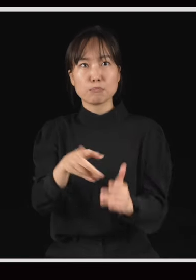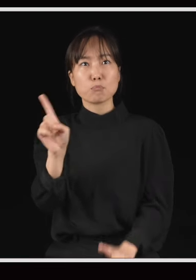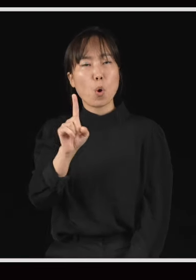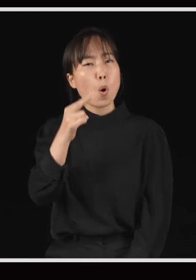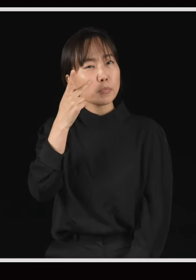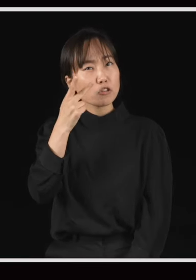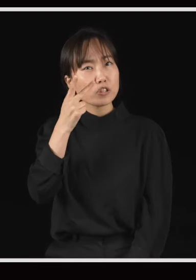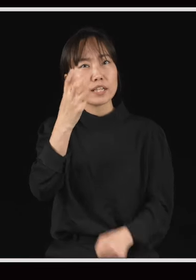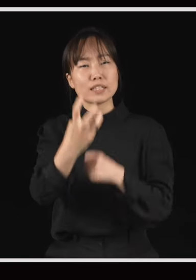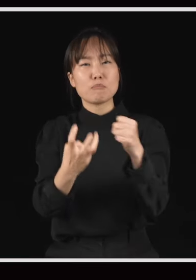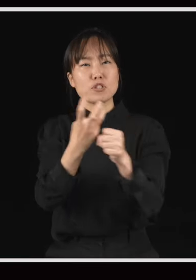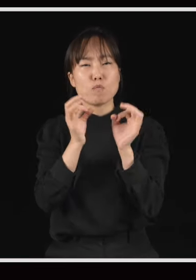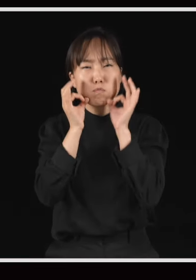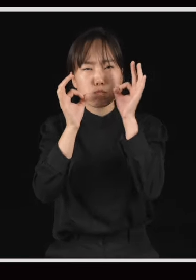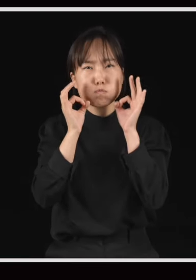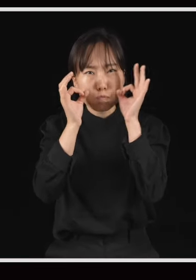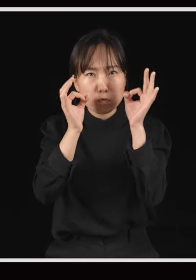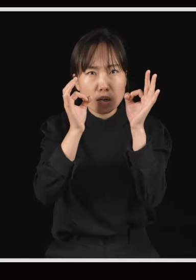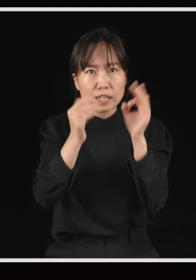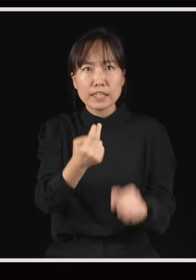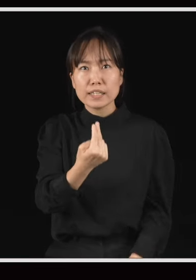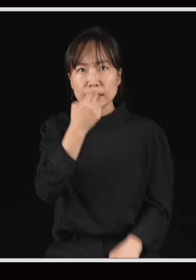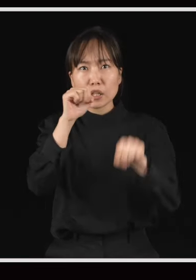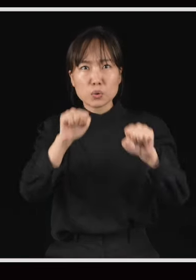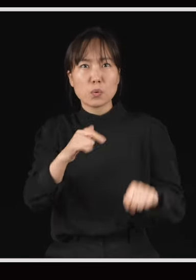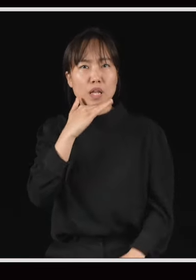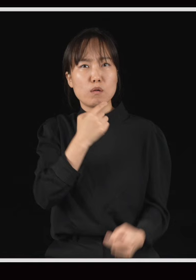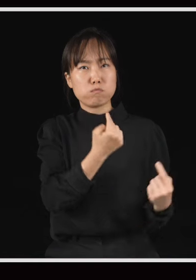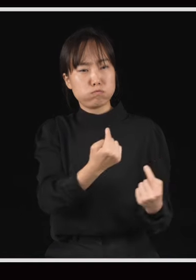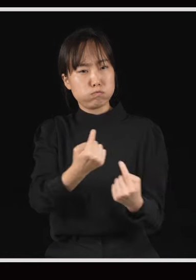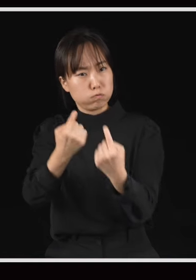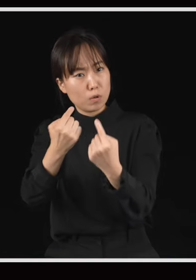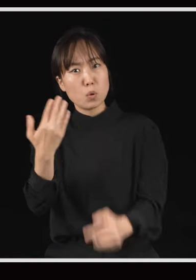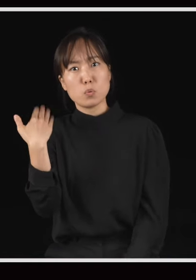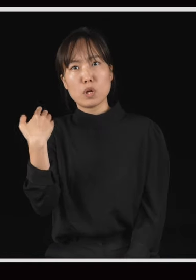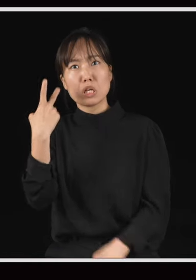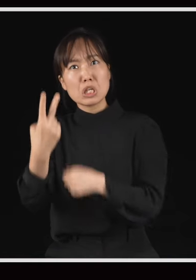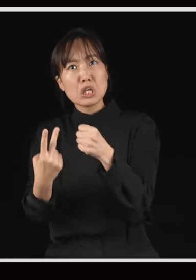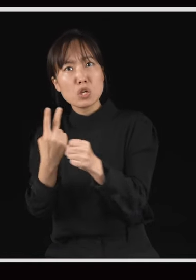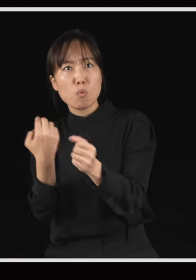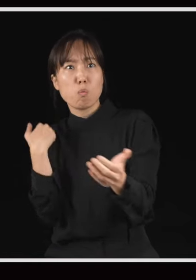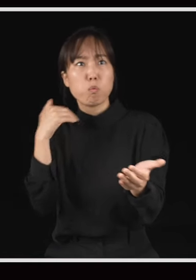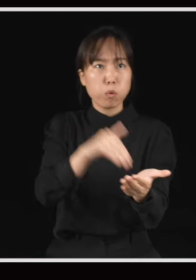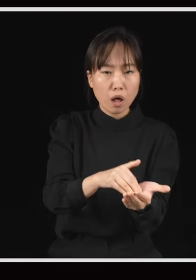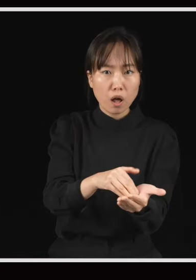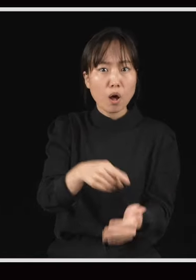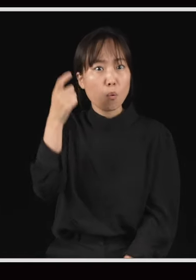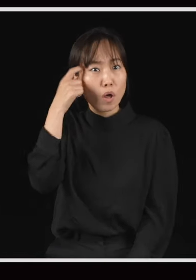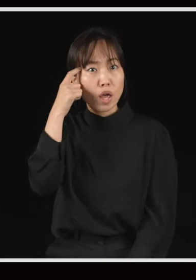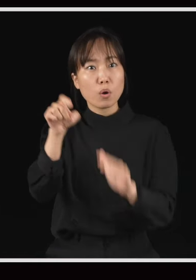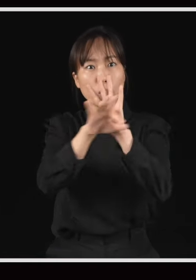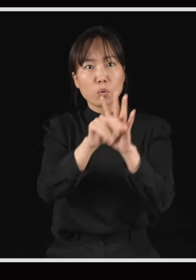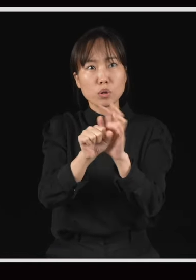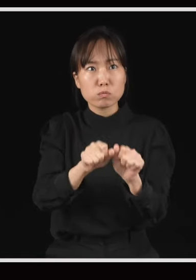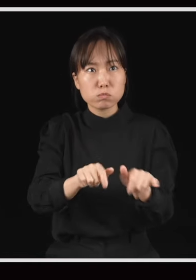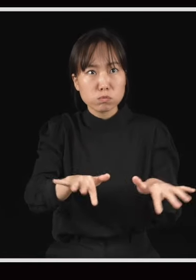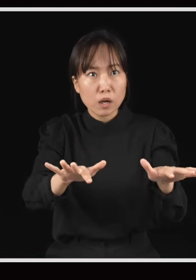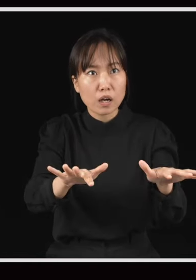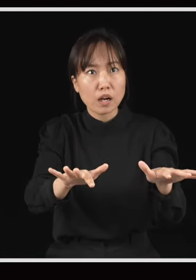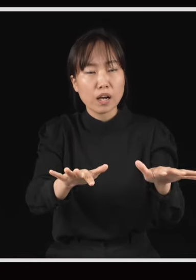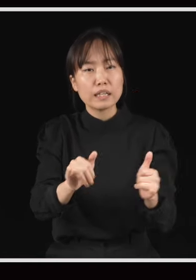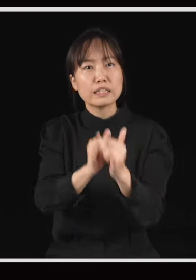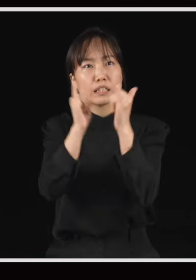미국이 지난 30년 동안 평균 수명 늘어난 거를 다 토해냈습니다. 2년 만에. 코로나 이후에 사회적인 전반적인